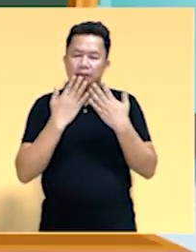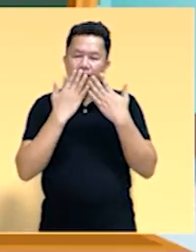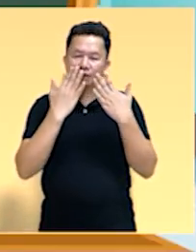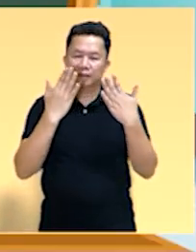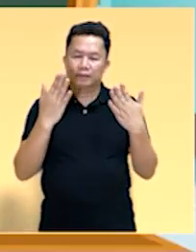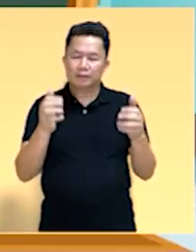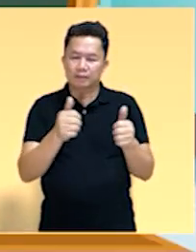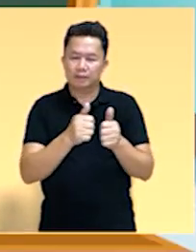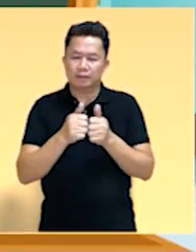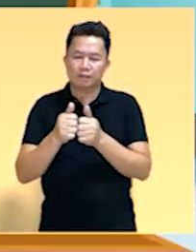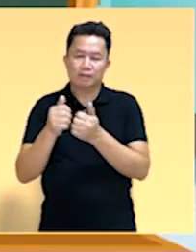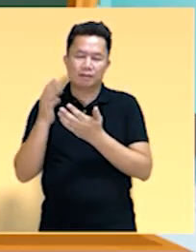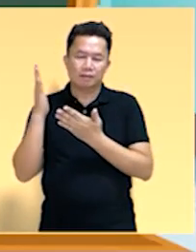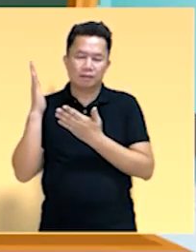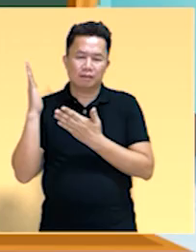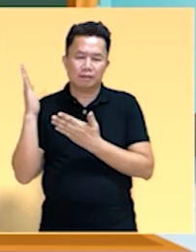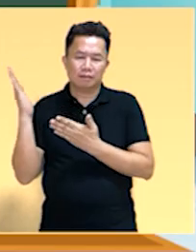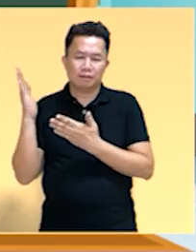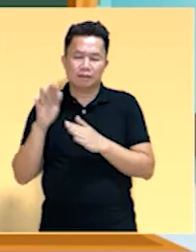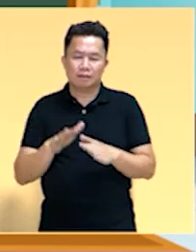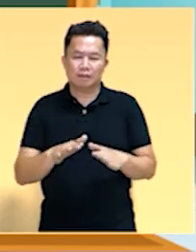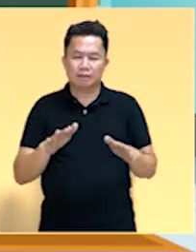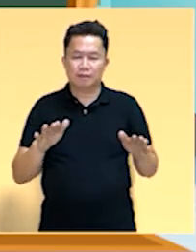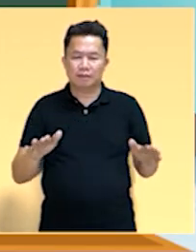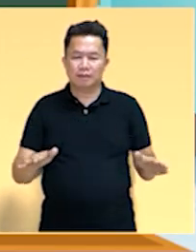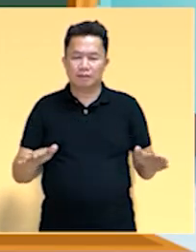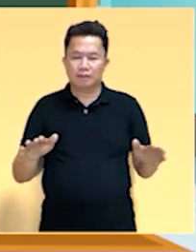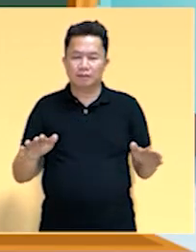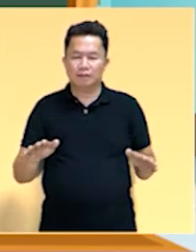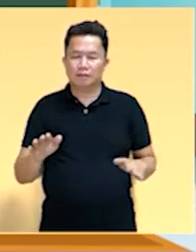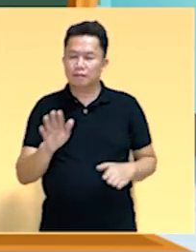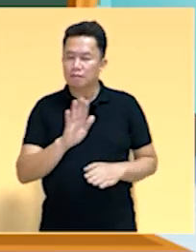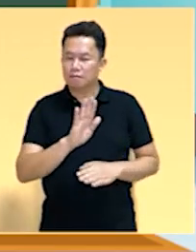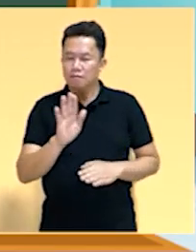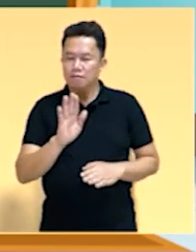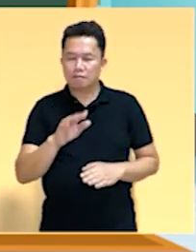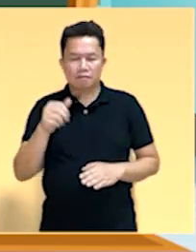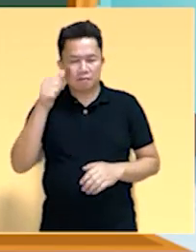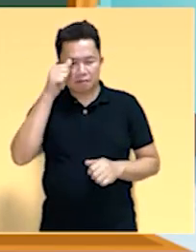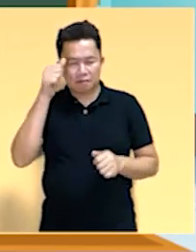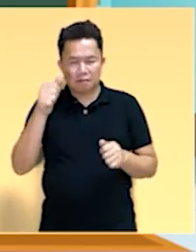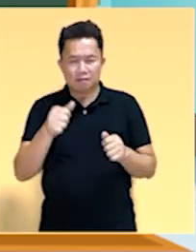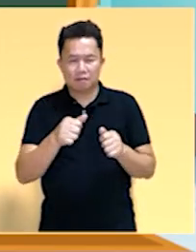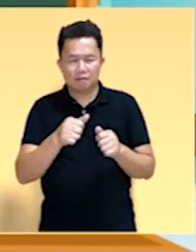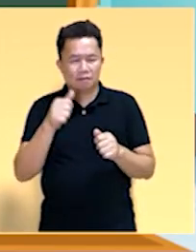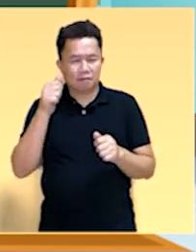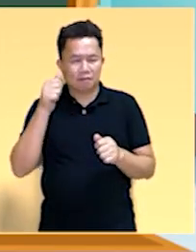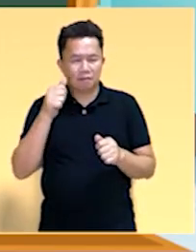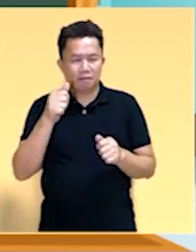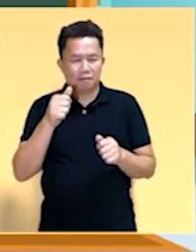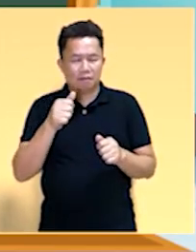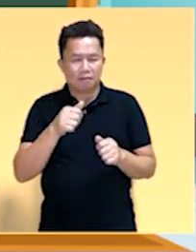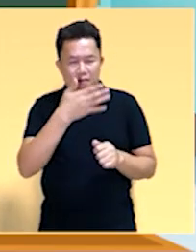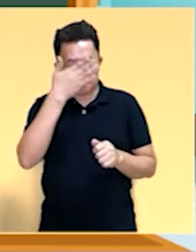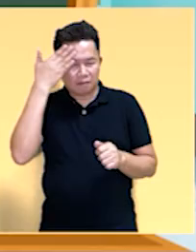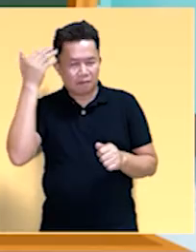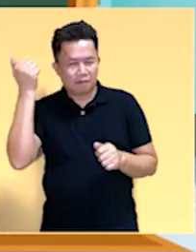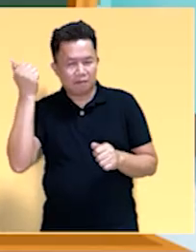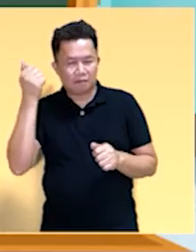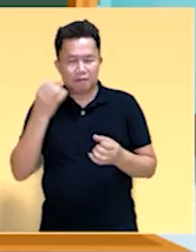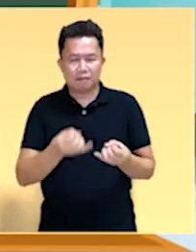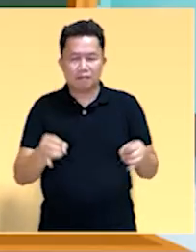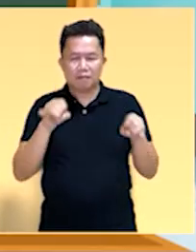Maraming salamat sa pagsama sa akin ngayong araw, mga bata. Huwag kalilimutan ang mga natutuhang aralin ngayon